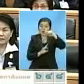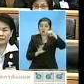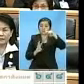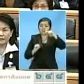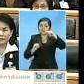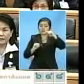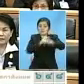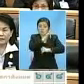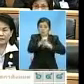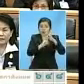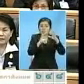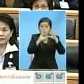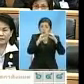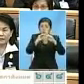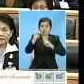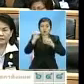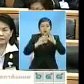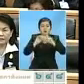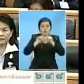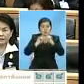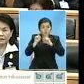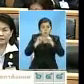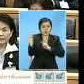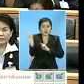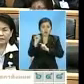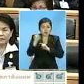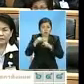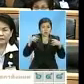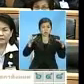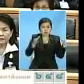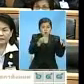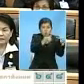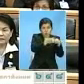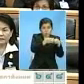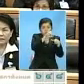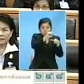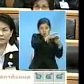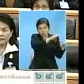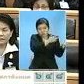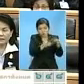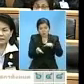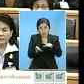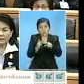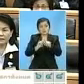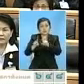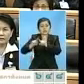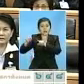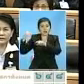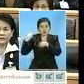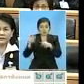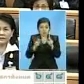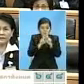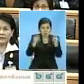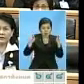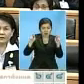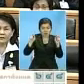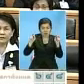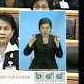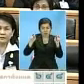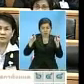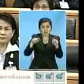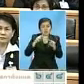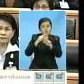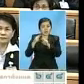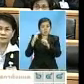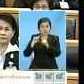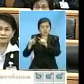าได้ข้อสรุปและข้อยุติในเรื่องการยุบพรรคการเมืองและการตัดสิทธิคณะกรรมการบริหารพรรคการเมืองในประเทศไทยว่าอย่